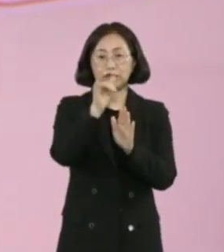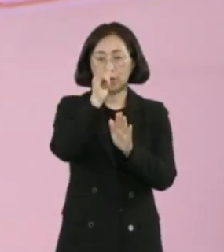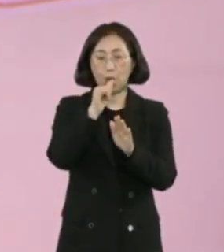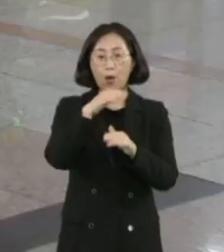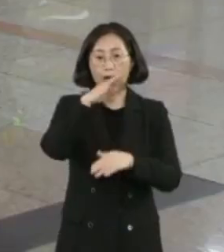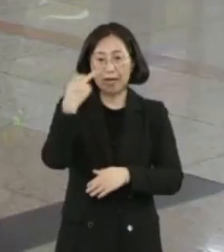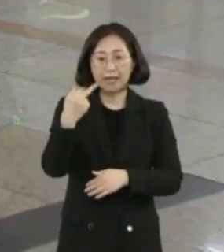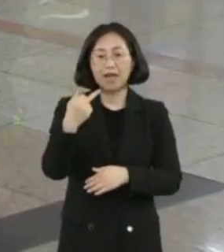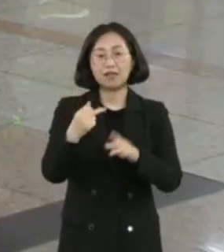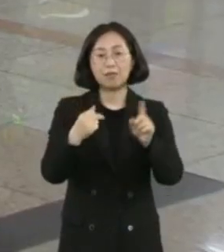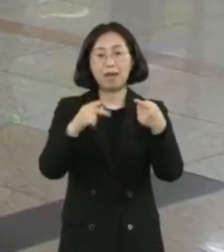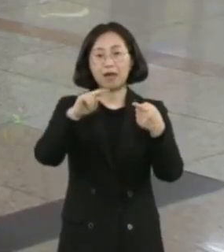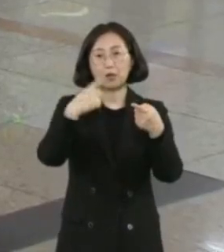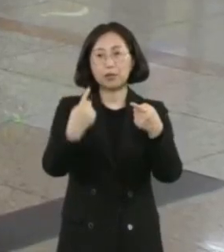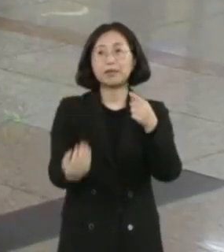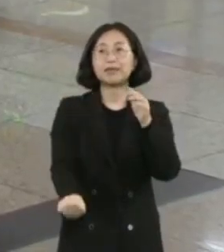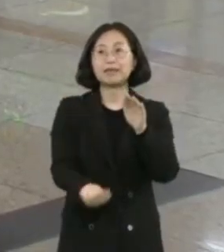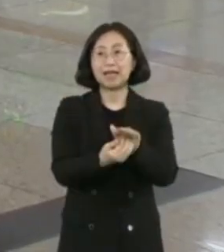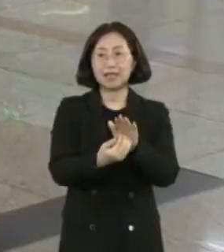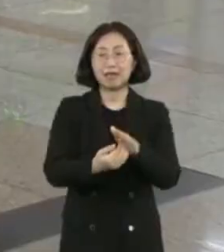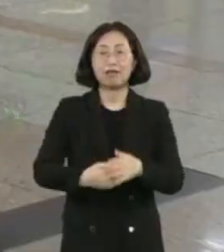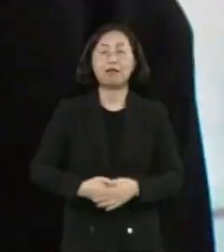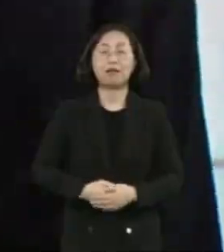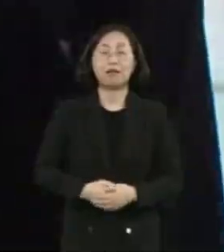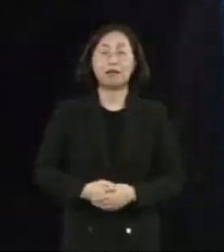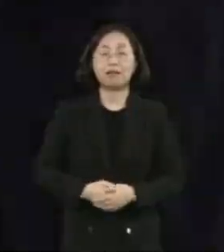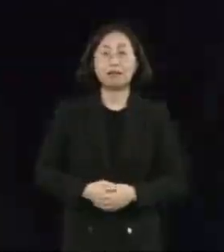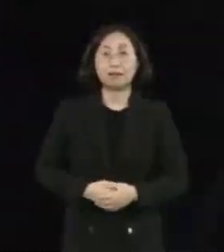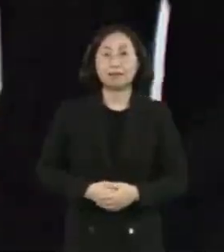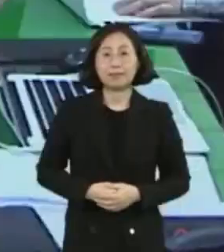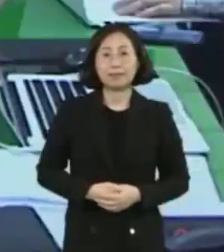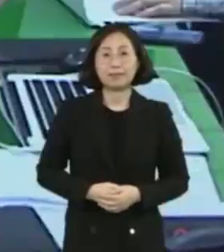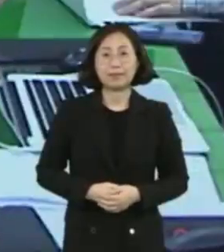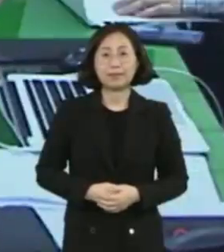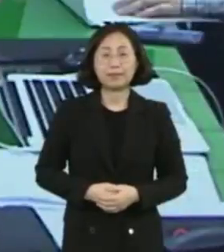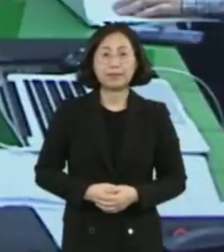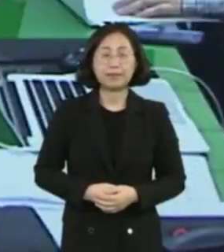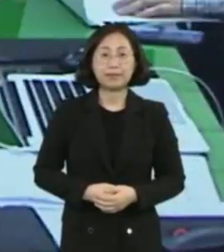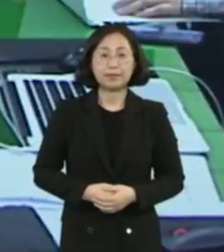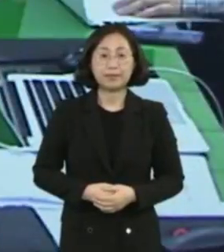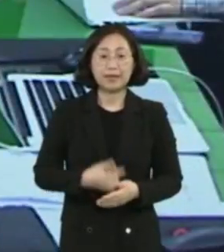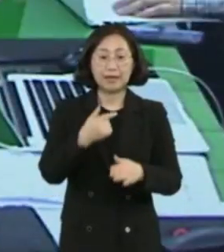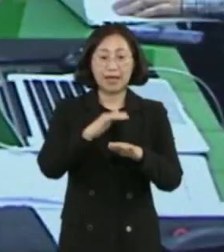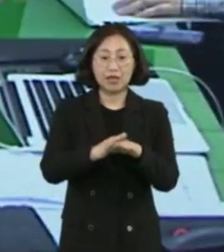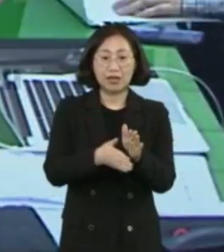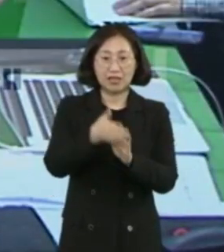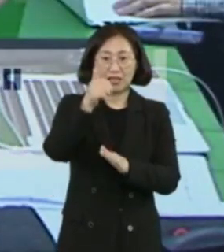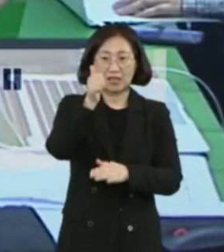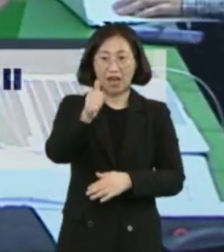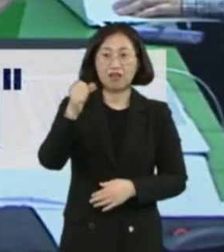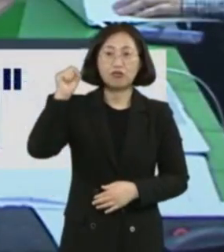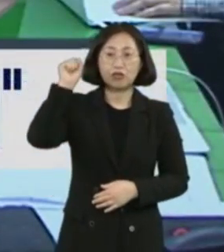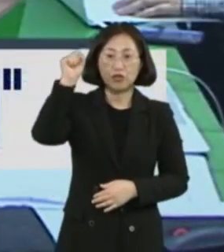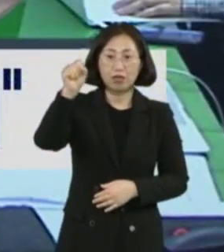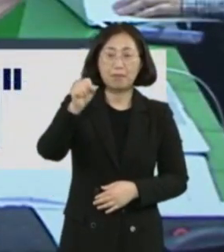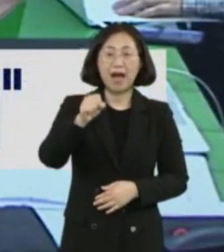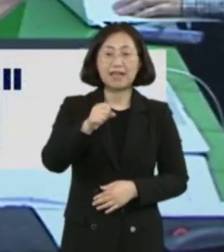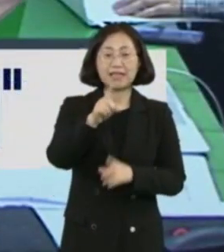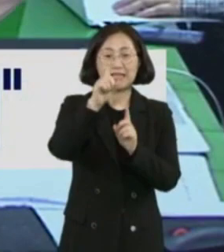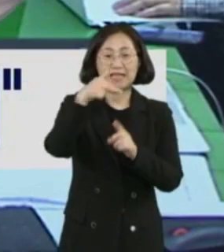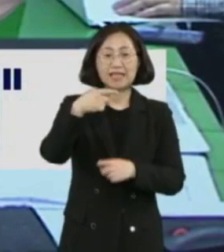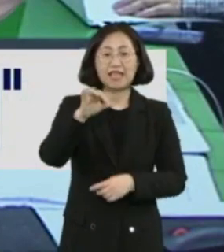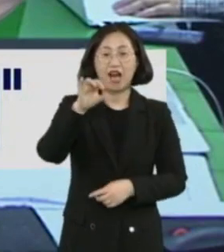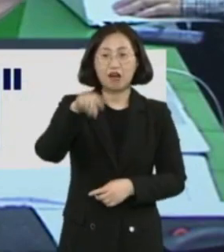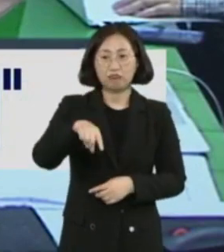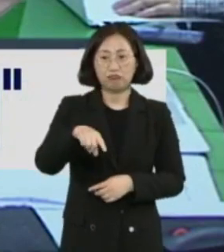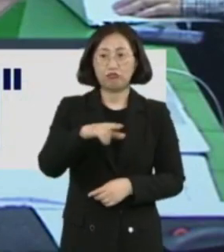시군은 100도를 조기 달성했습니다. 대전시장 출마를 선언한 국민의힘 이장우